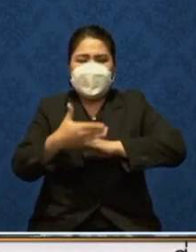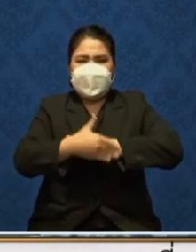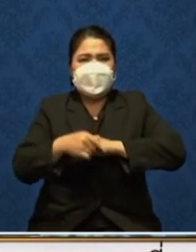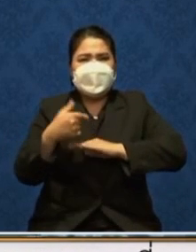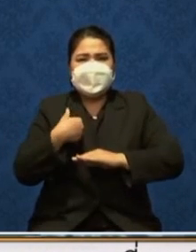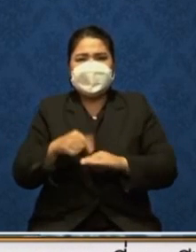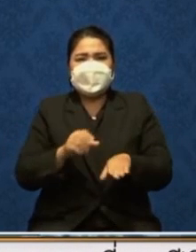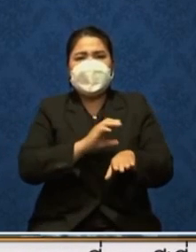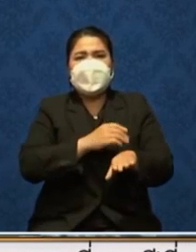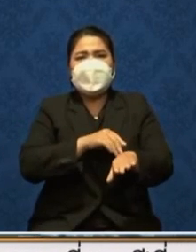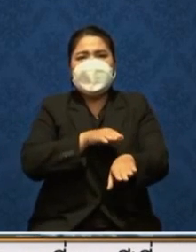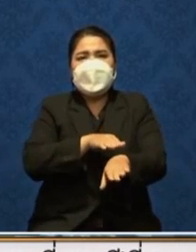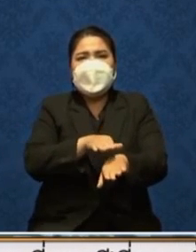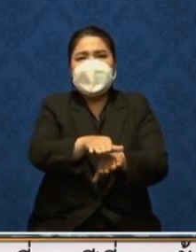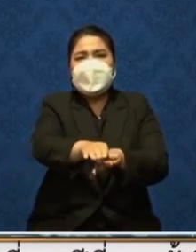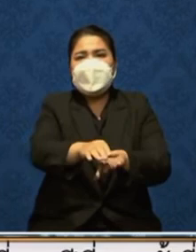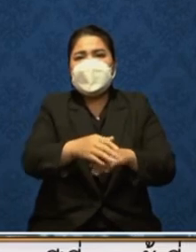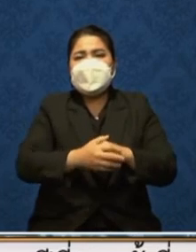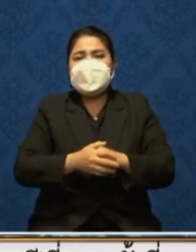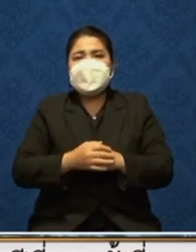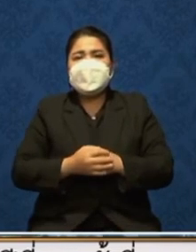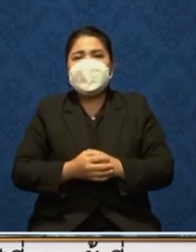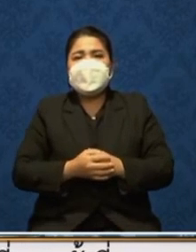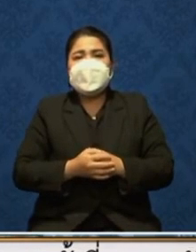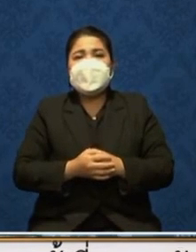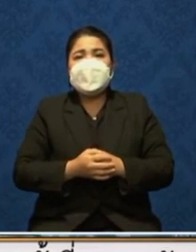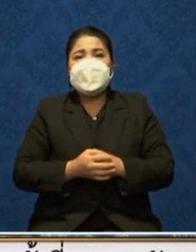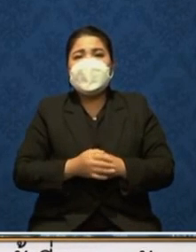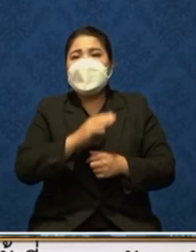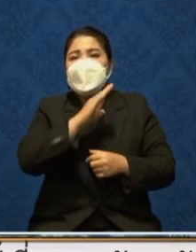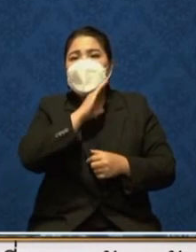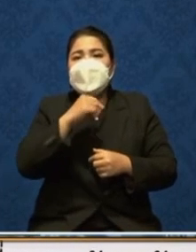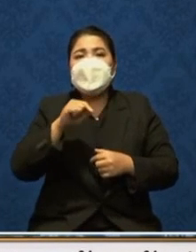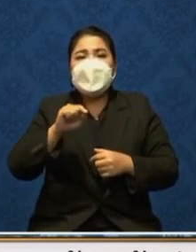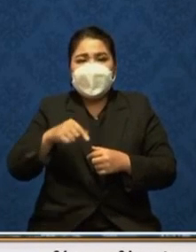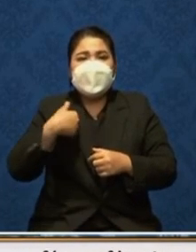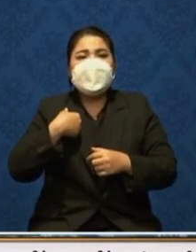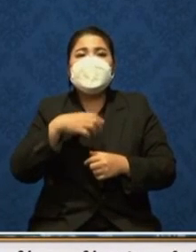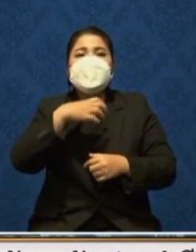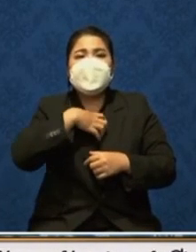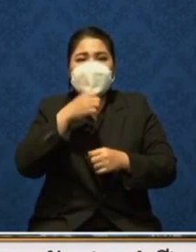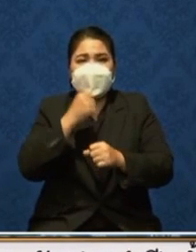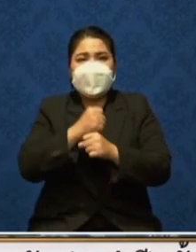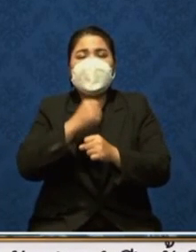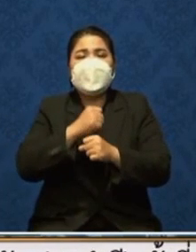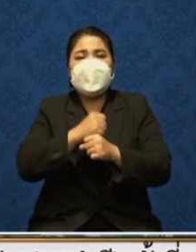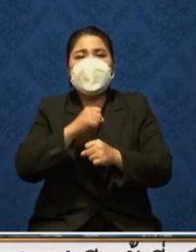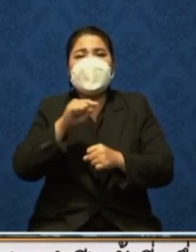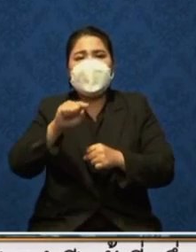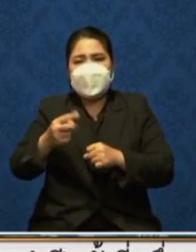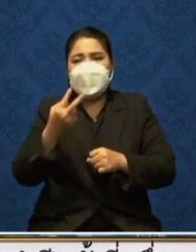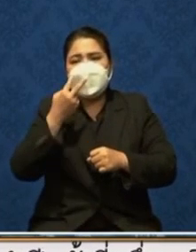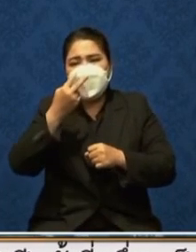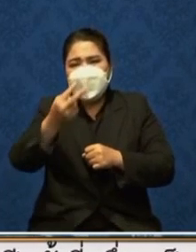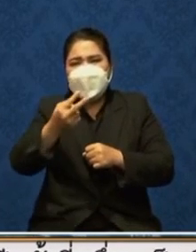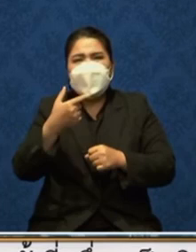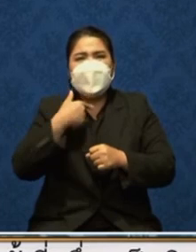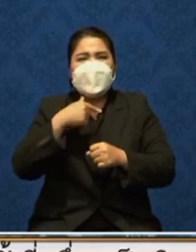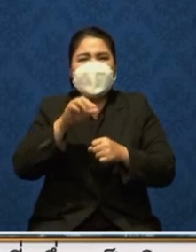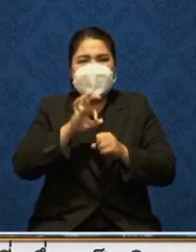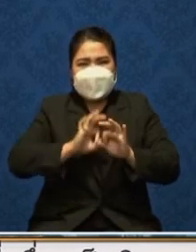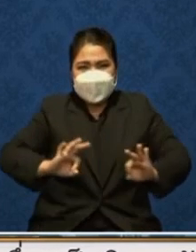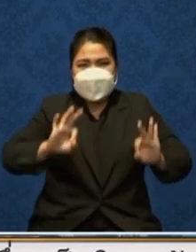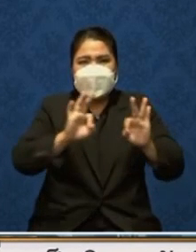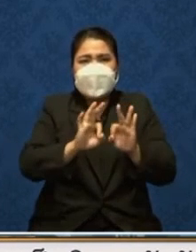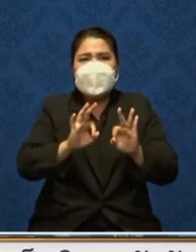นพปภงสดทางอยทานตองฏตองค begin to anีเซ่นลอดใหญ่เต้